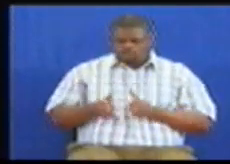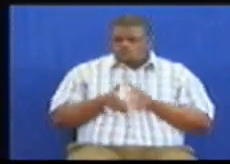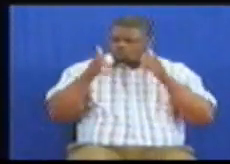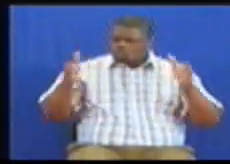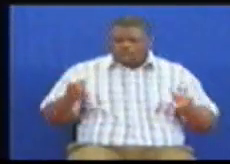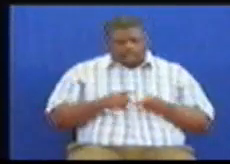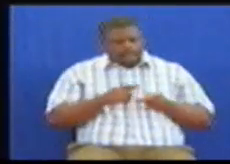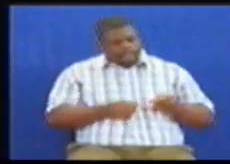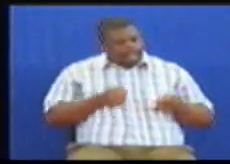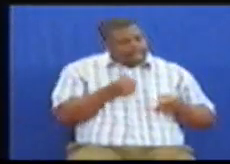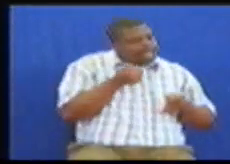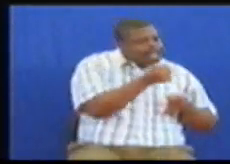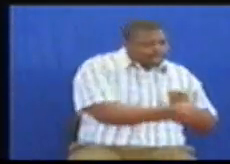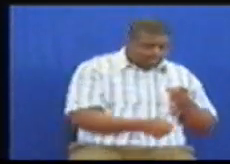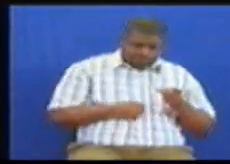reli